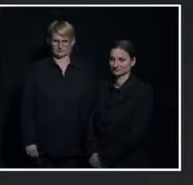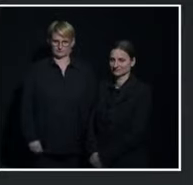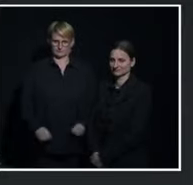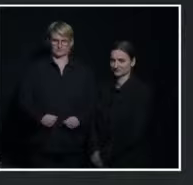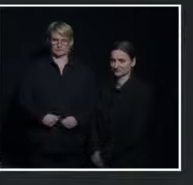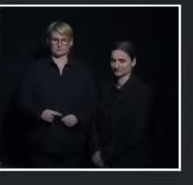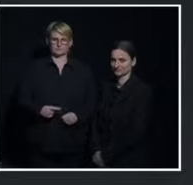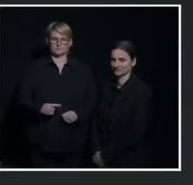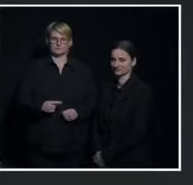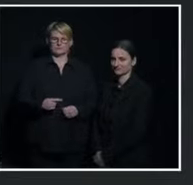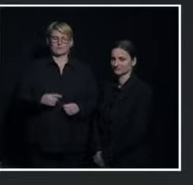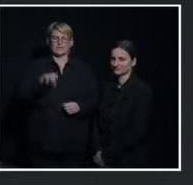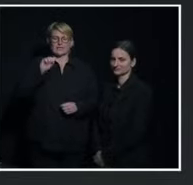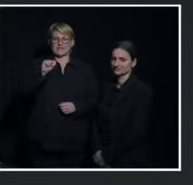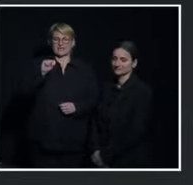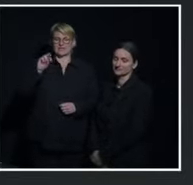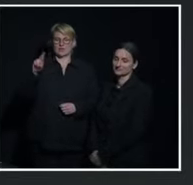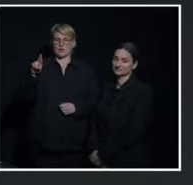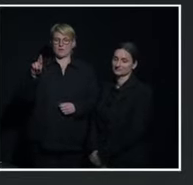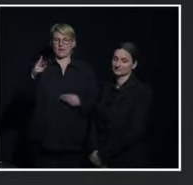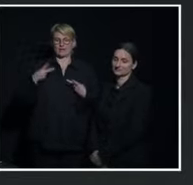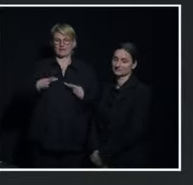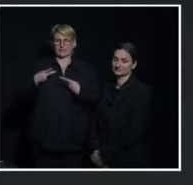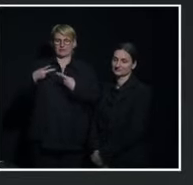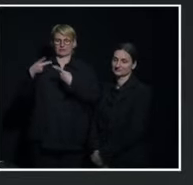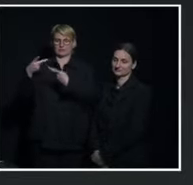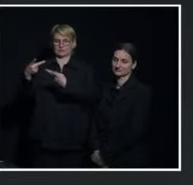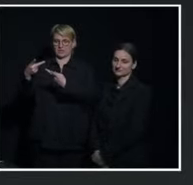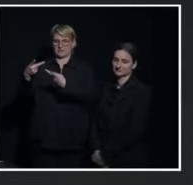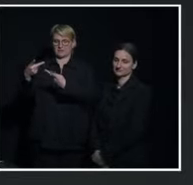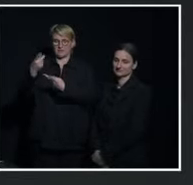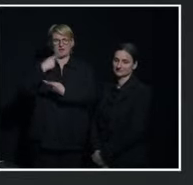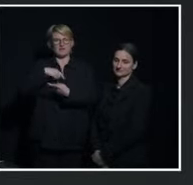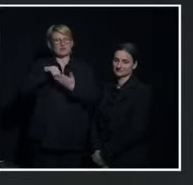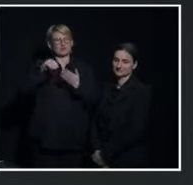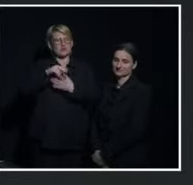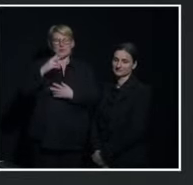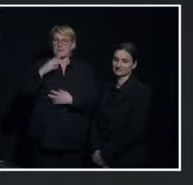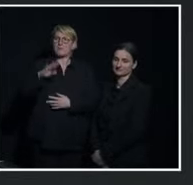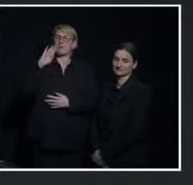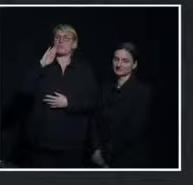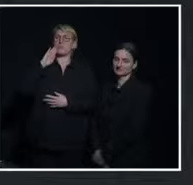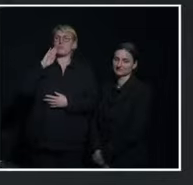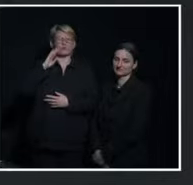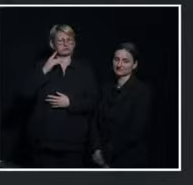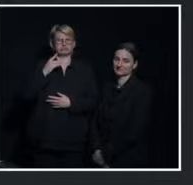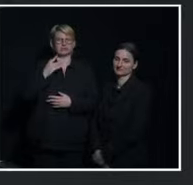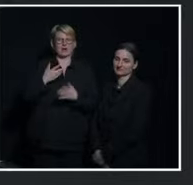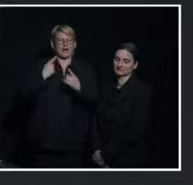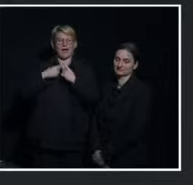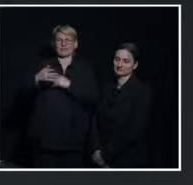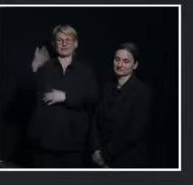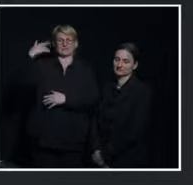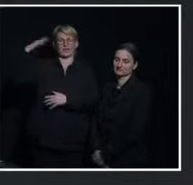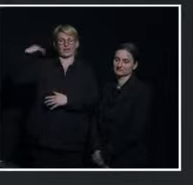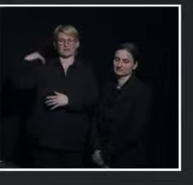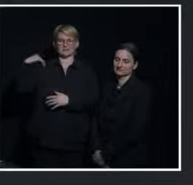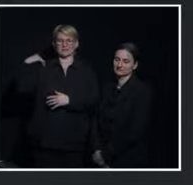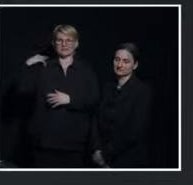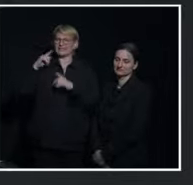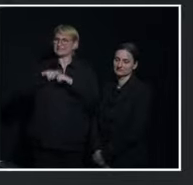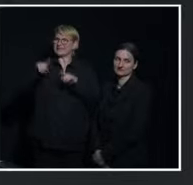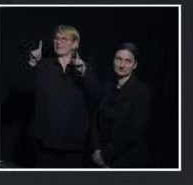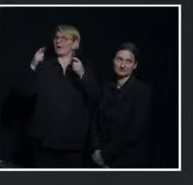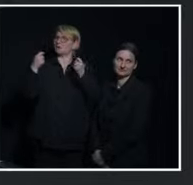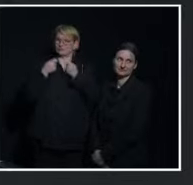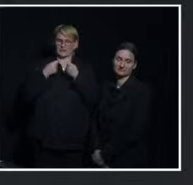Die Deportation der Sinti und Roma ist für uns Schüler ein Verbrechen aus einer anderen Zeit. Ja, es ist für uns sehr spannend, sich mit diesem Thema